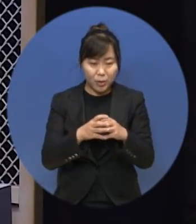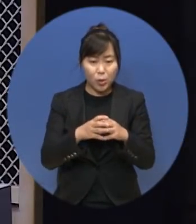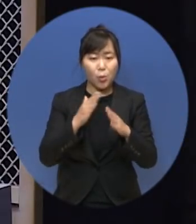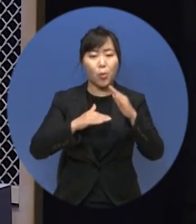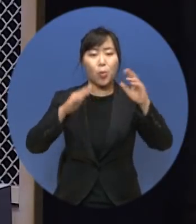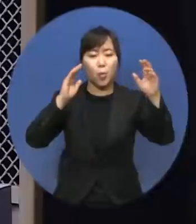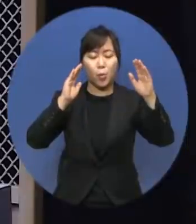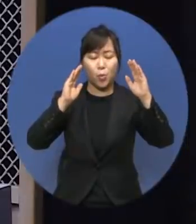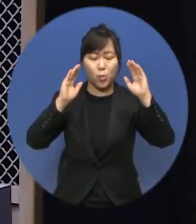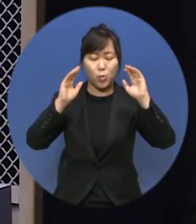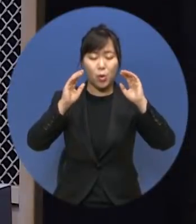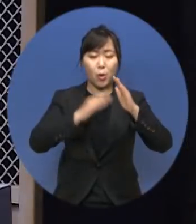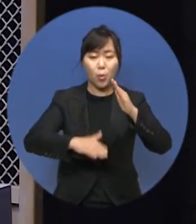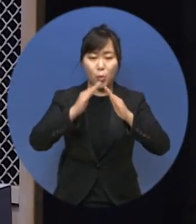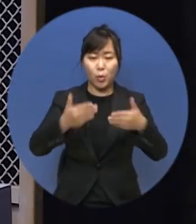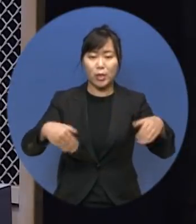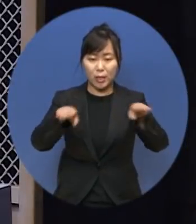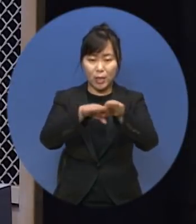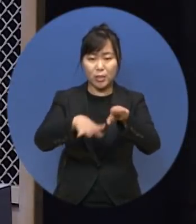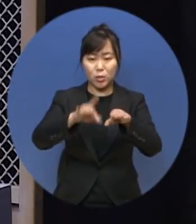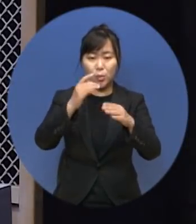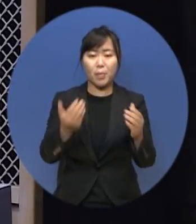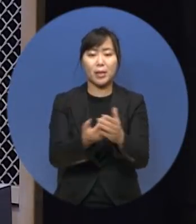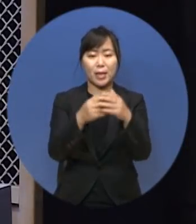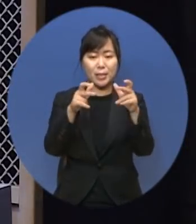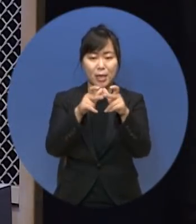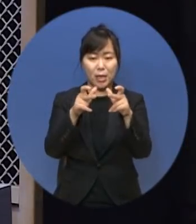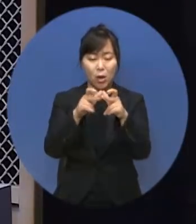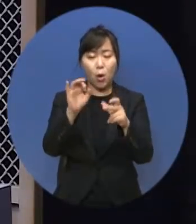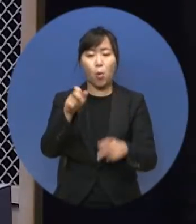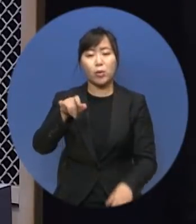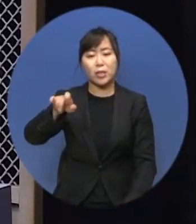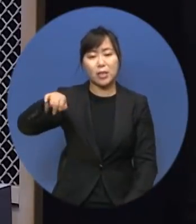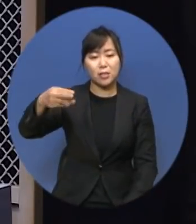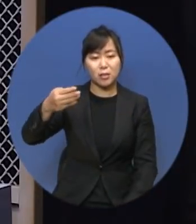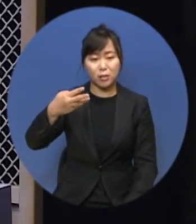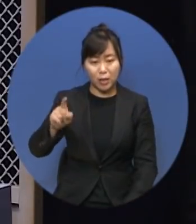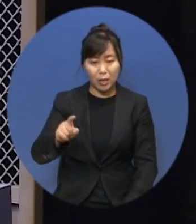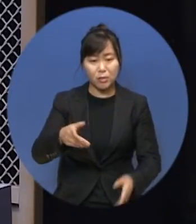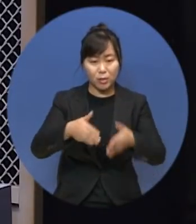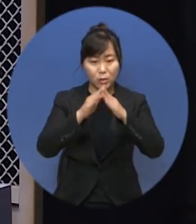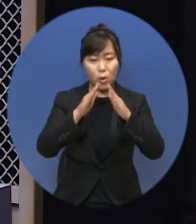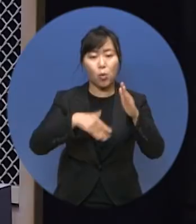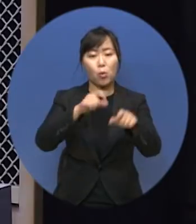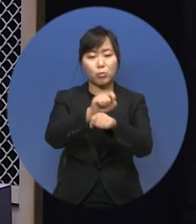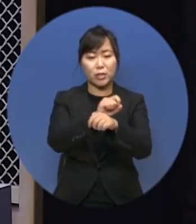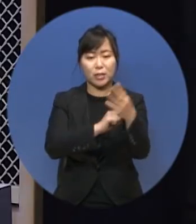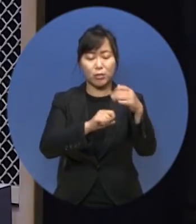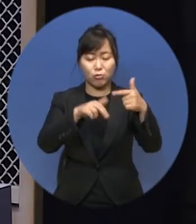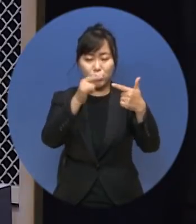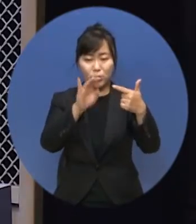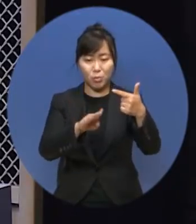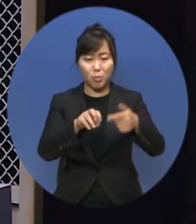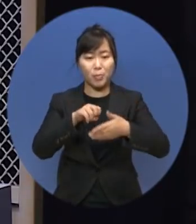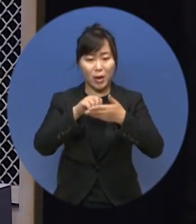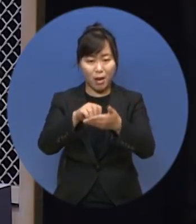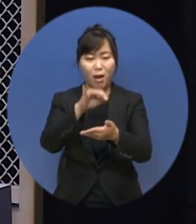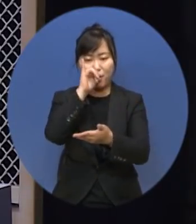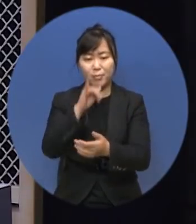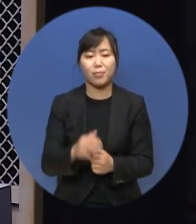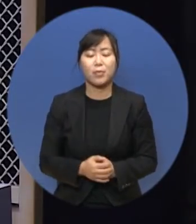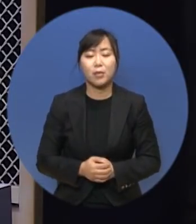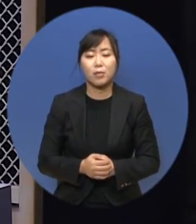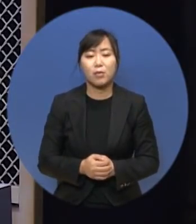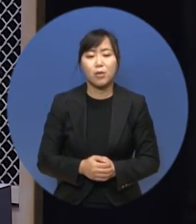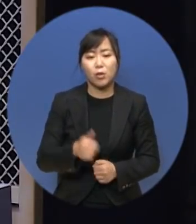공공기관 최초 발달장애인 오케스트라가 창단돼서 공무직 6급으로 3명의 음악을 하는 발달장애인들이 채용된 바가 있습니다.